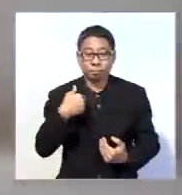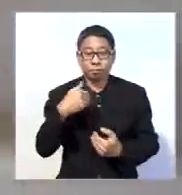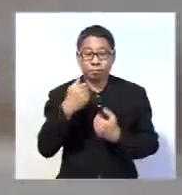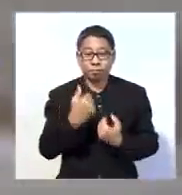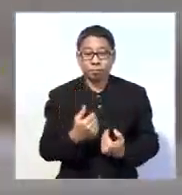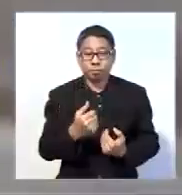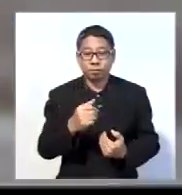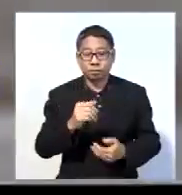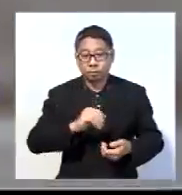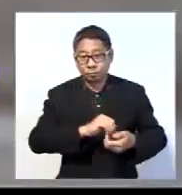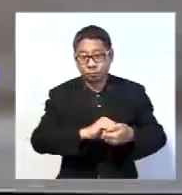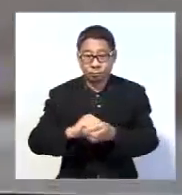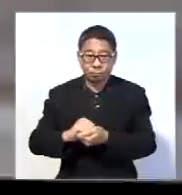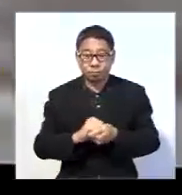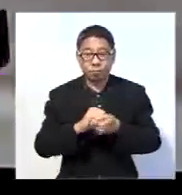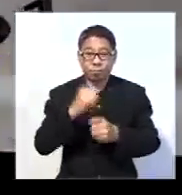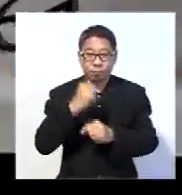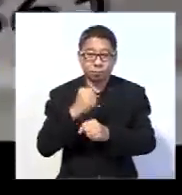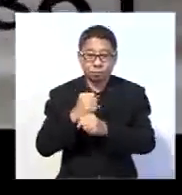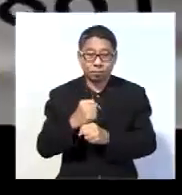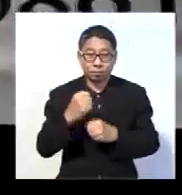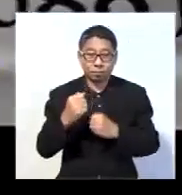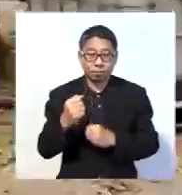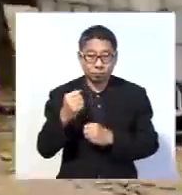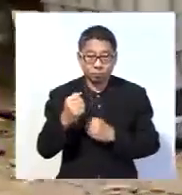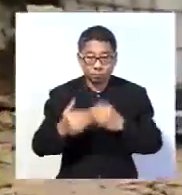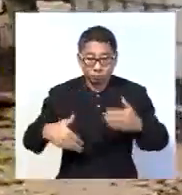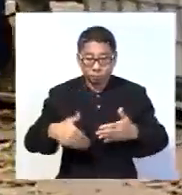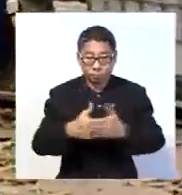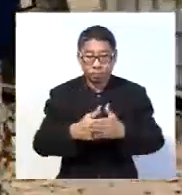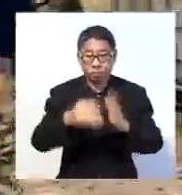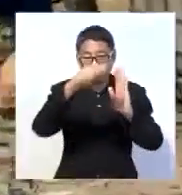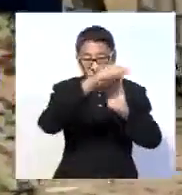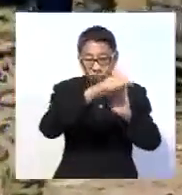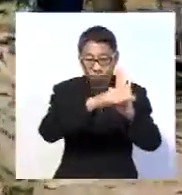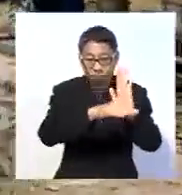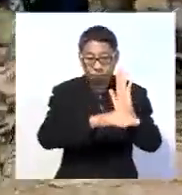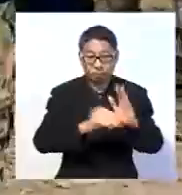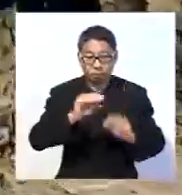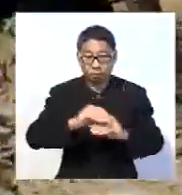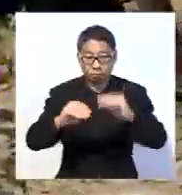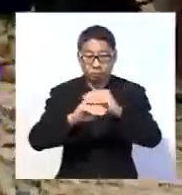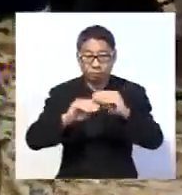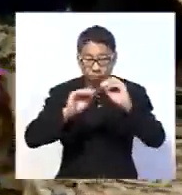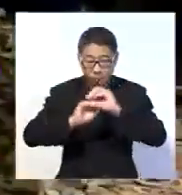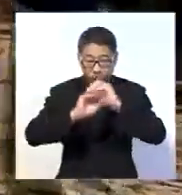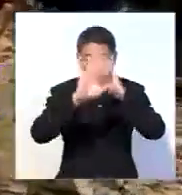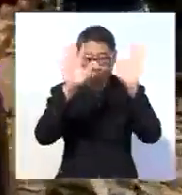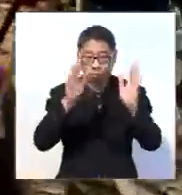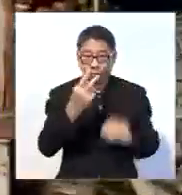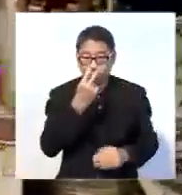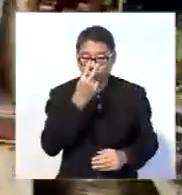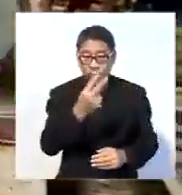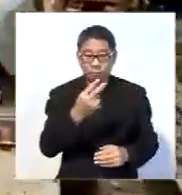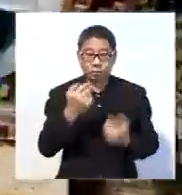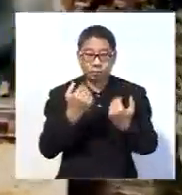ชต้องปฏิบัติงานเชิงรุกมีแผนงานจัดลำดับความเร่งด่วนของโครงการชัดเจนให้เห็น